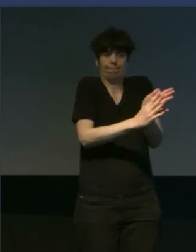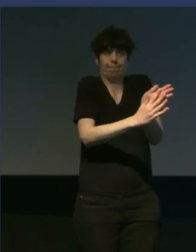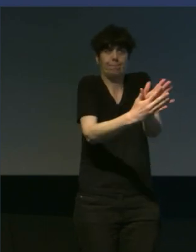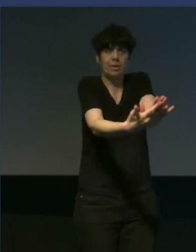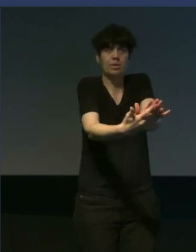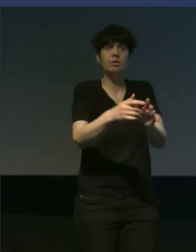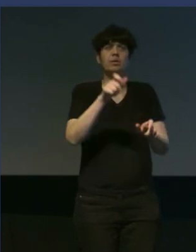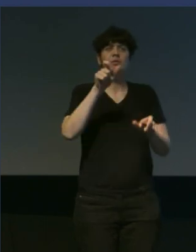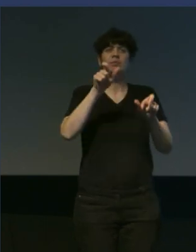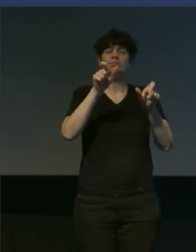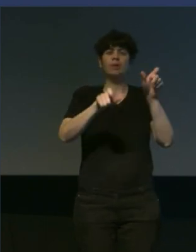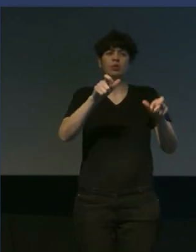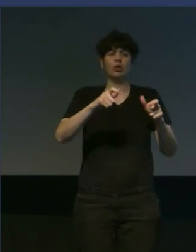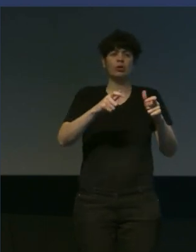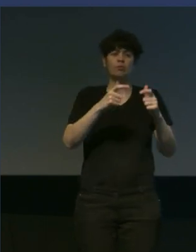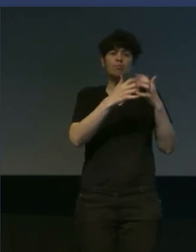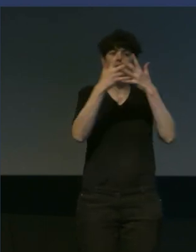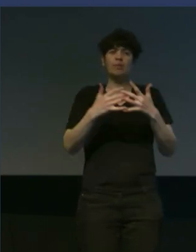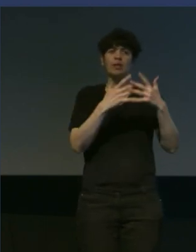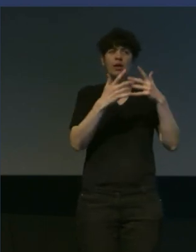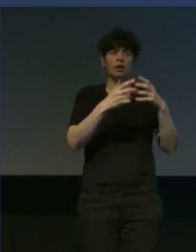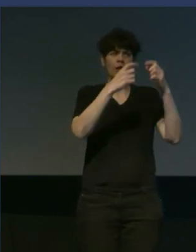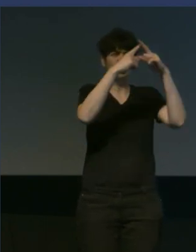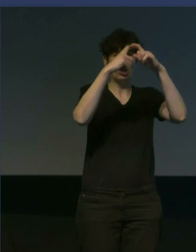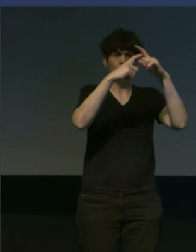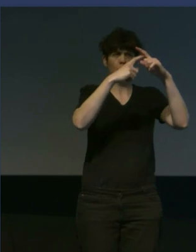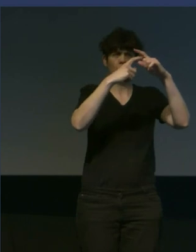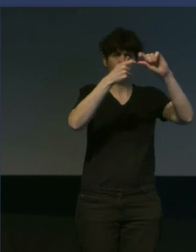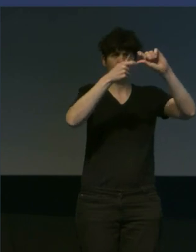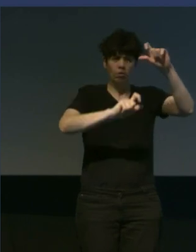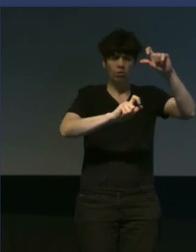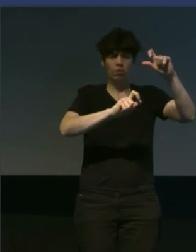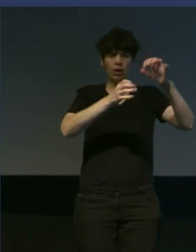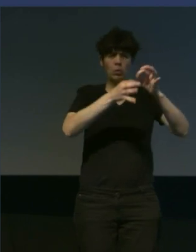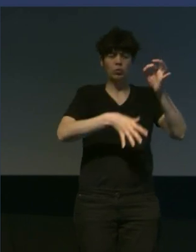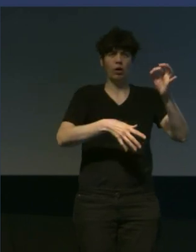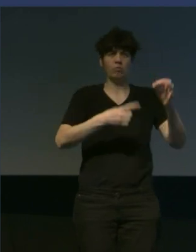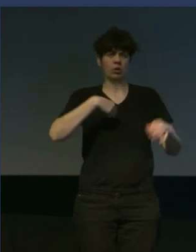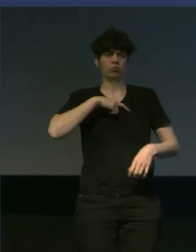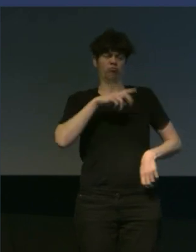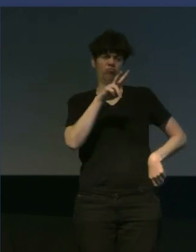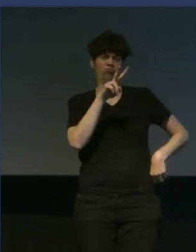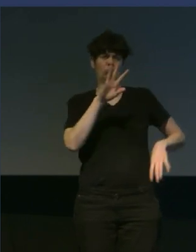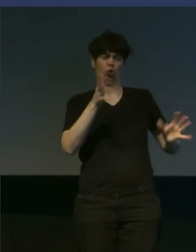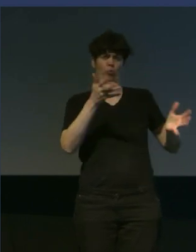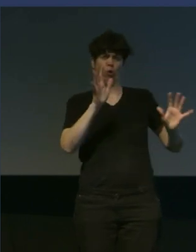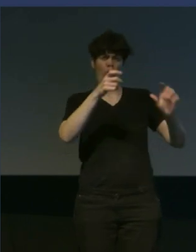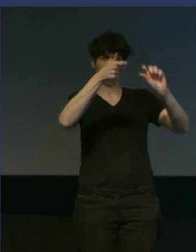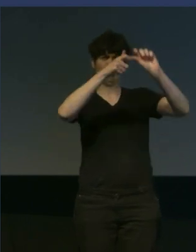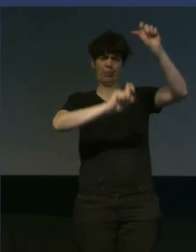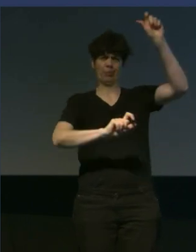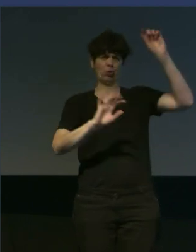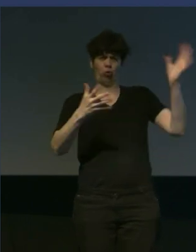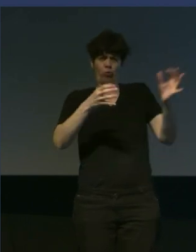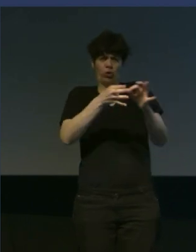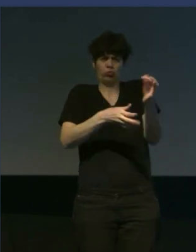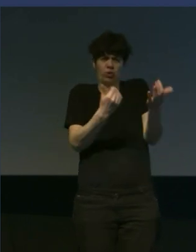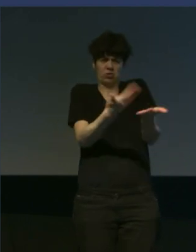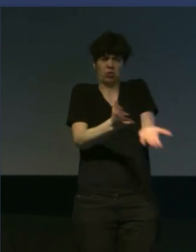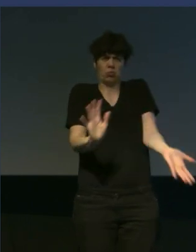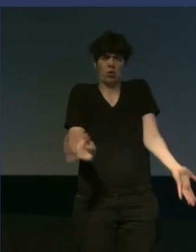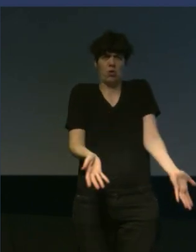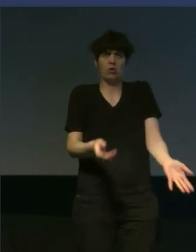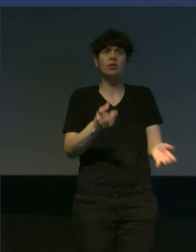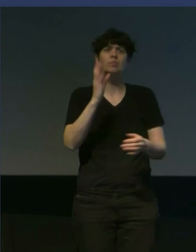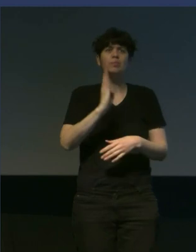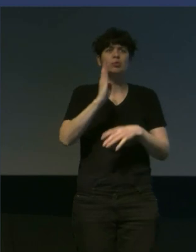juste avoir leur calcul et les résultats en dessous. Mais nous, on va rien comprendre à pourquoi ils ont trouvé ce résultat-là. Donc, on a besoin d'étapes qui détaillent